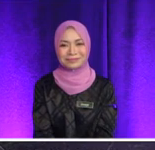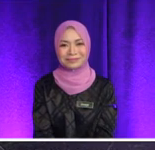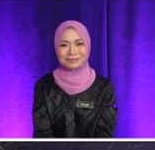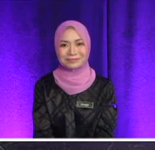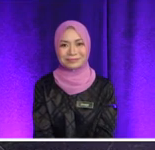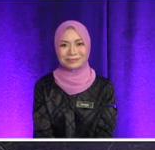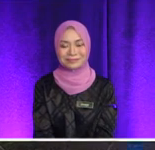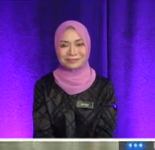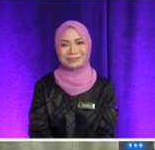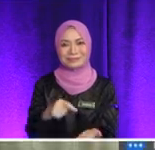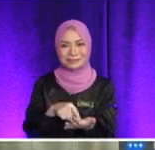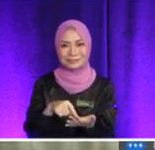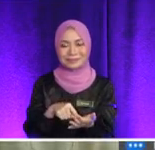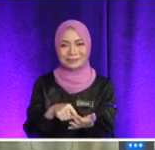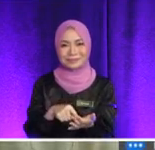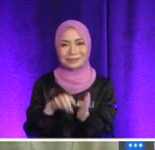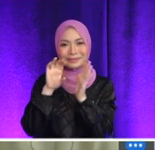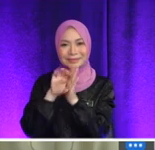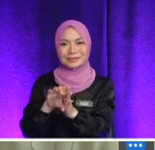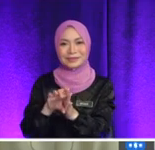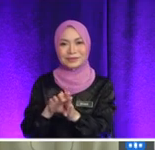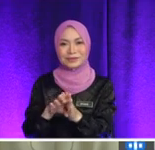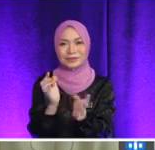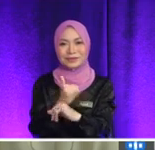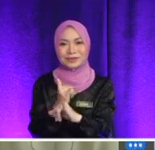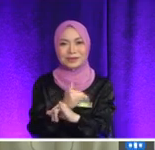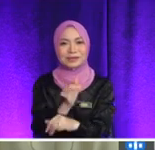ini contoh hasil karya saja